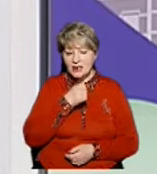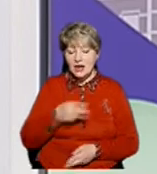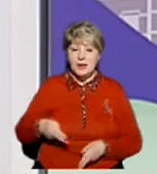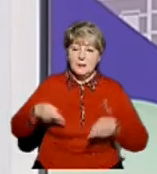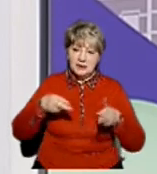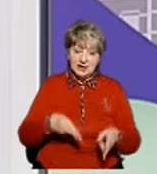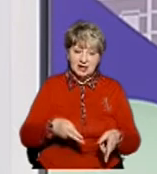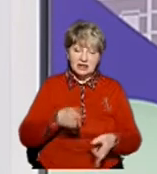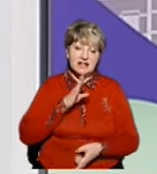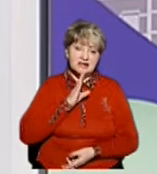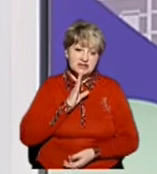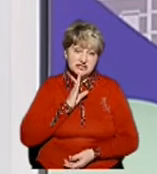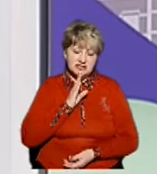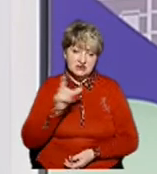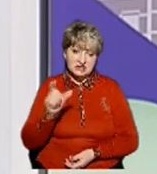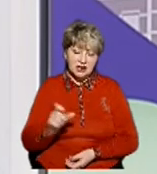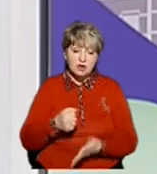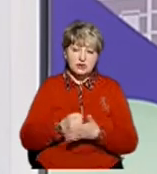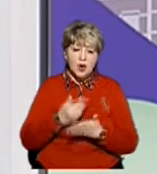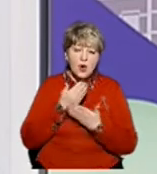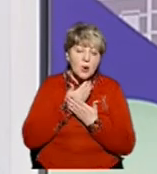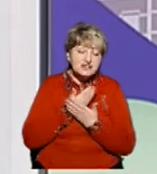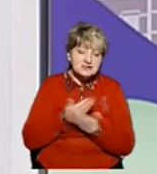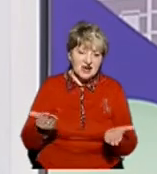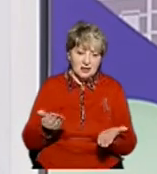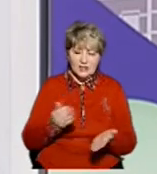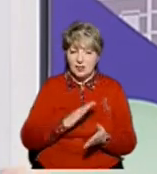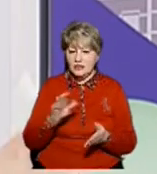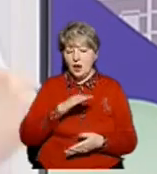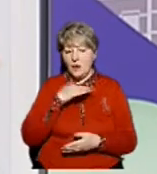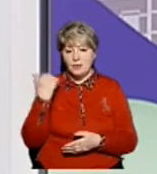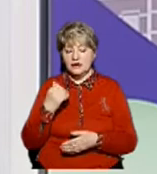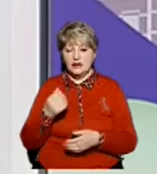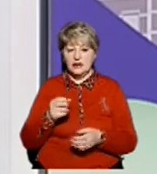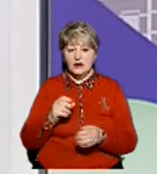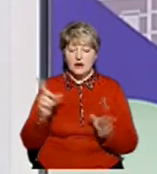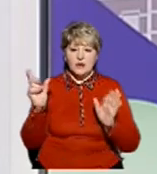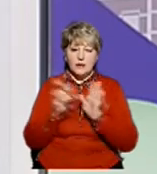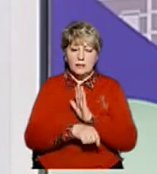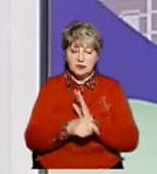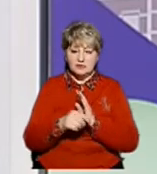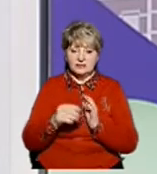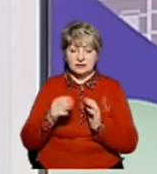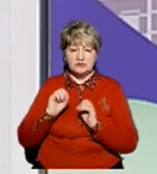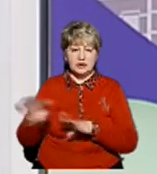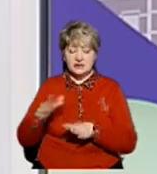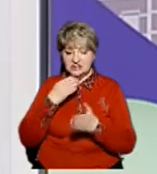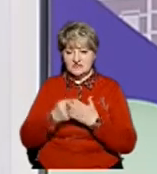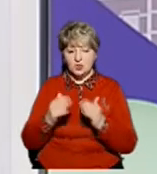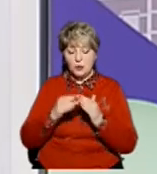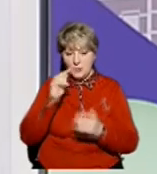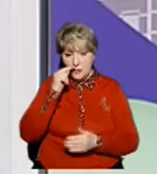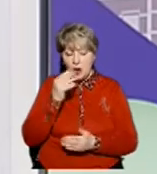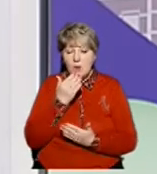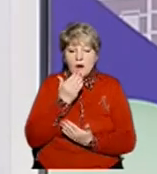Приїхала жінка, вона до останнього не хотіла покидати свій дім в Чернігові, але в